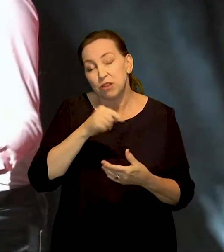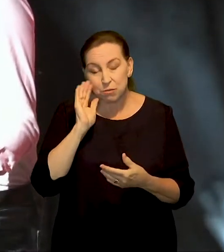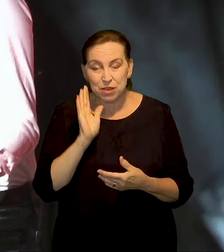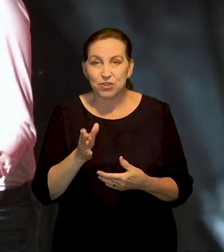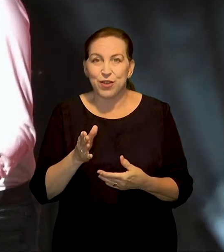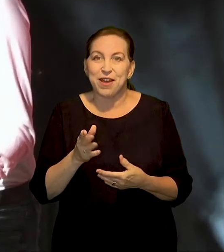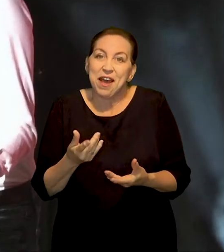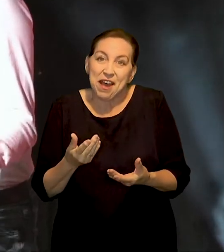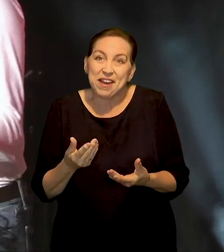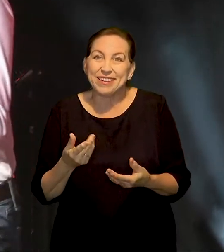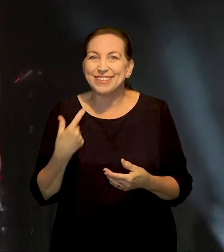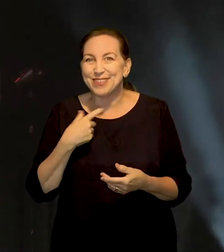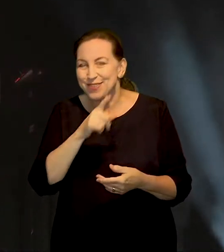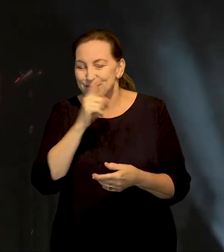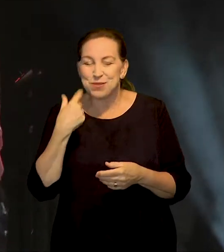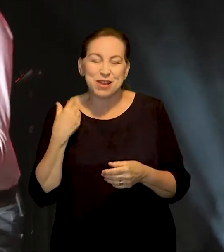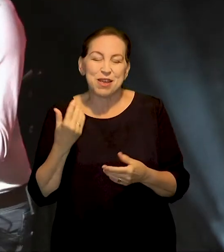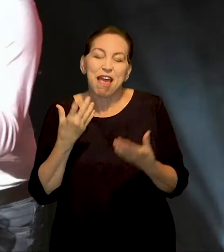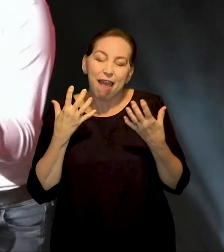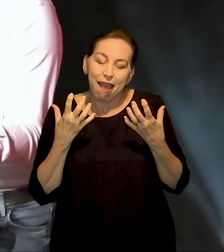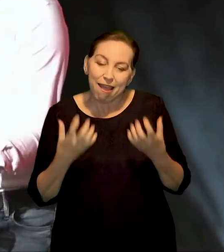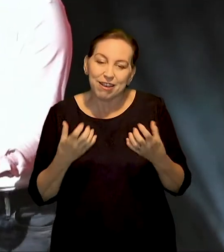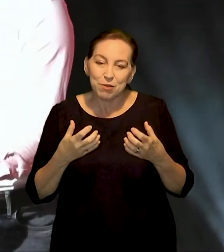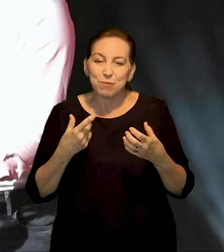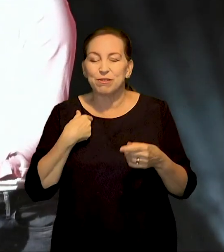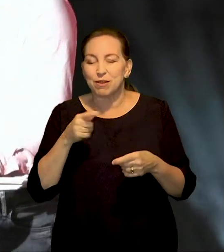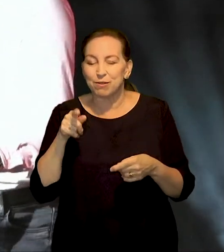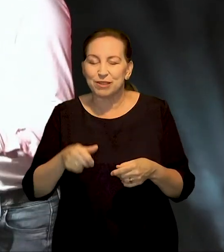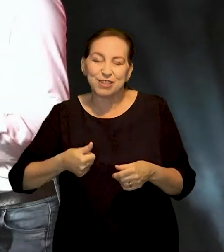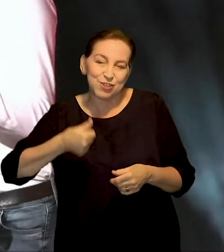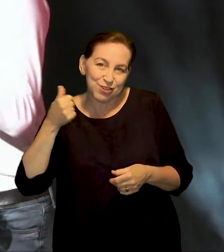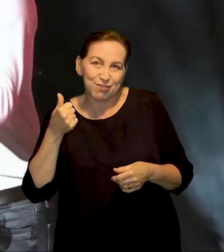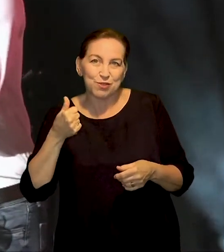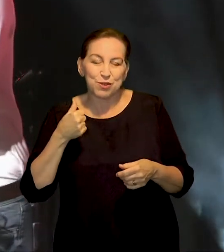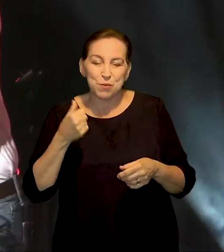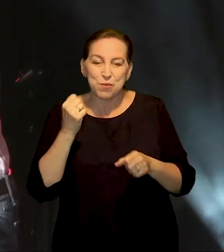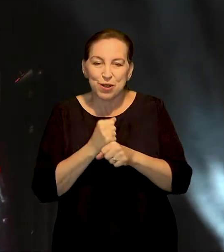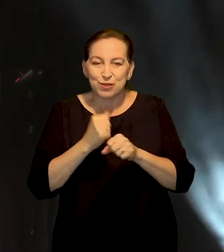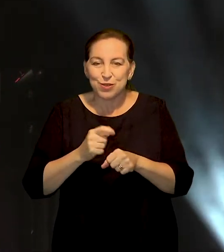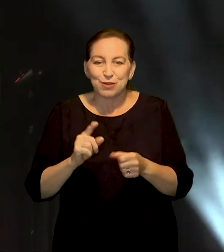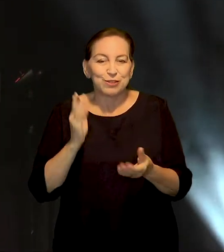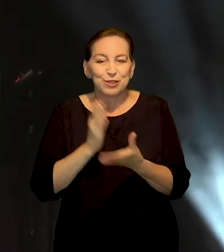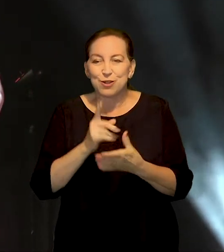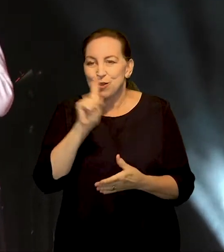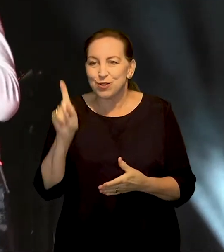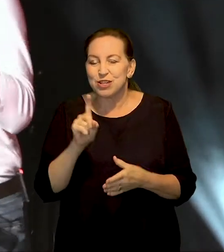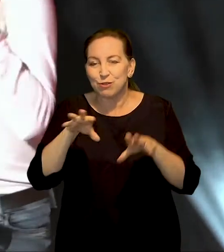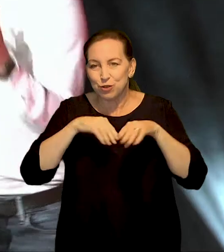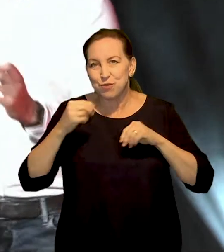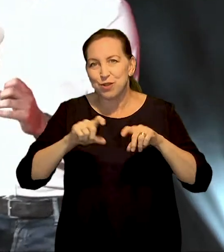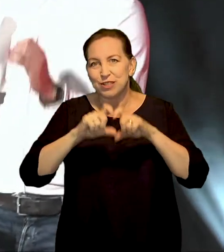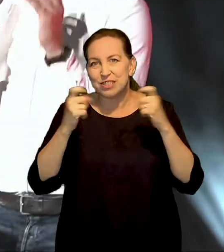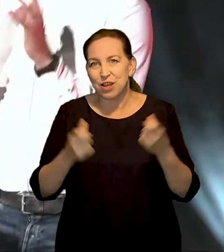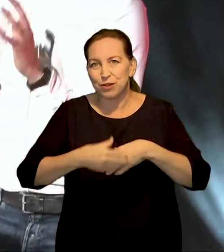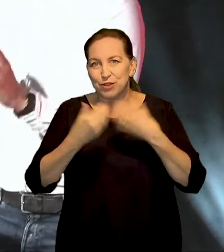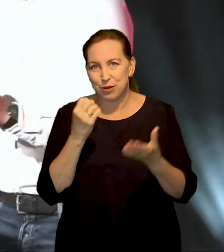I kolejne pytanie, które się pojawia. Czy ci, którzy pracowali cały dzień, mieli podstawy, by